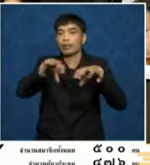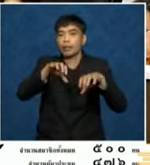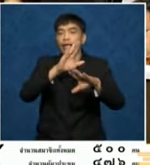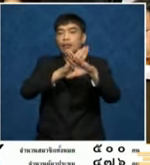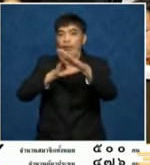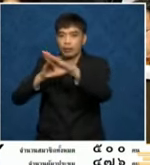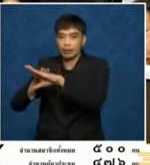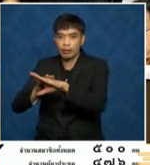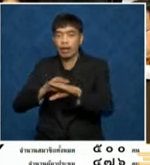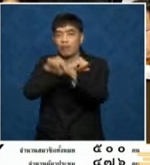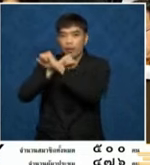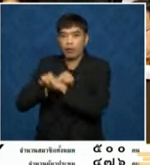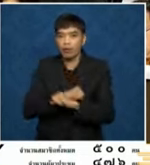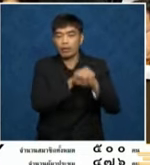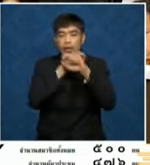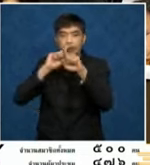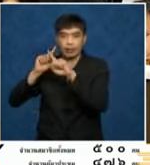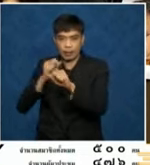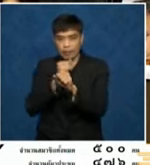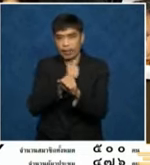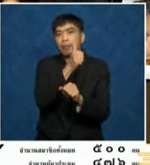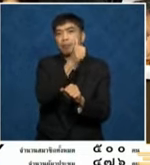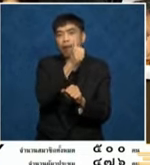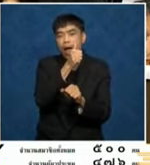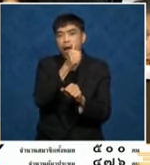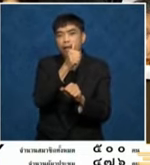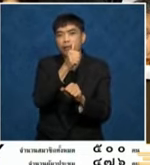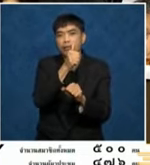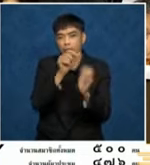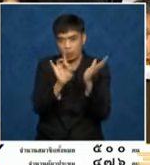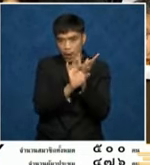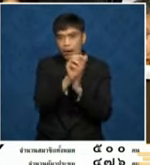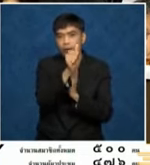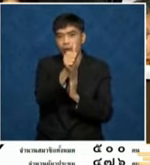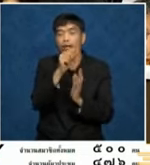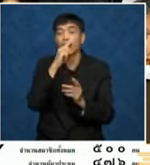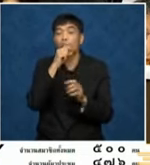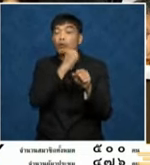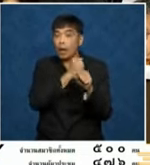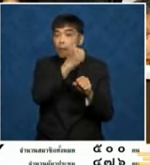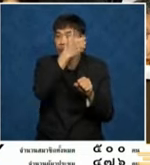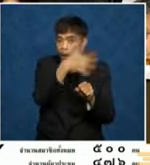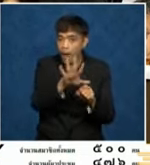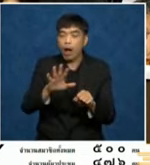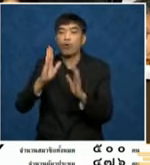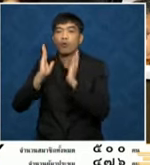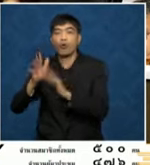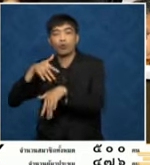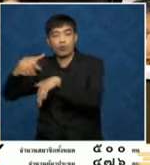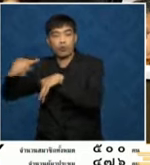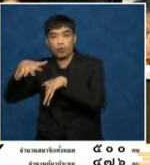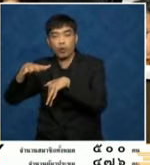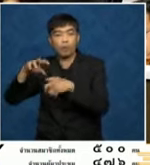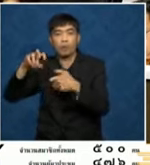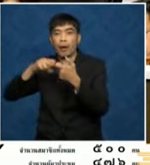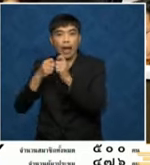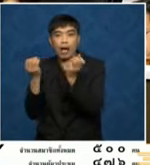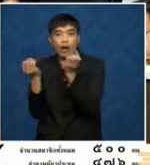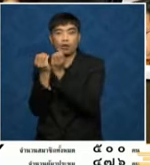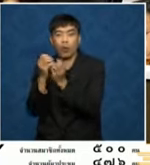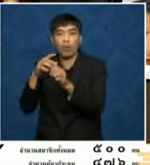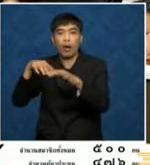กคามได้มีประสิทธิภาพมากกว่าถ้าทำแล้วประชาชนนะครับยังถูกแฮกข้อมูลยังถูกโจรกรรมอยู่นะครับยังไม่มีระบบการเตือน